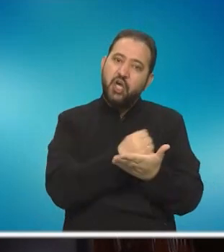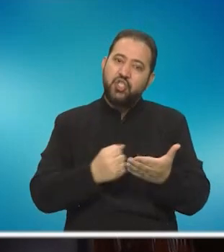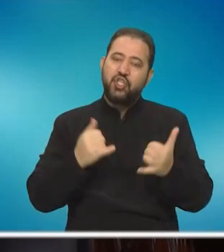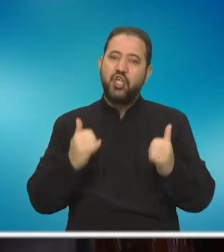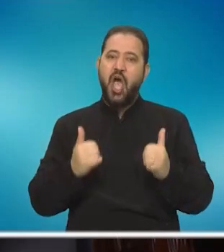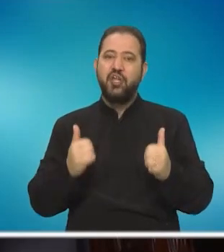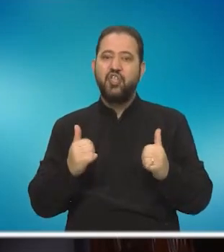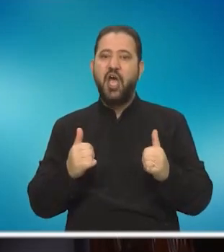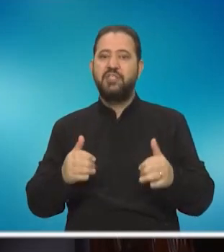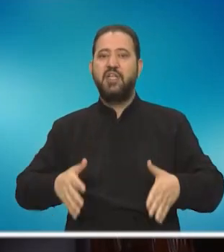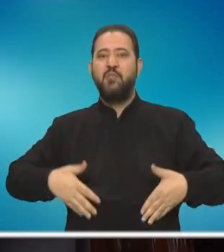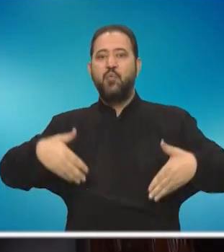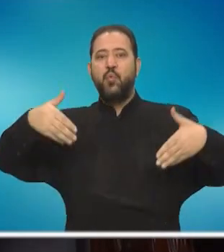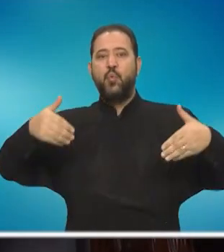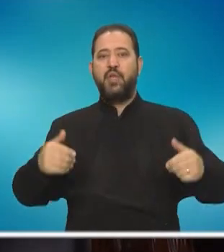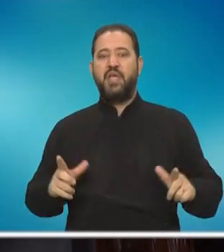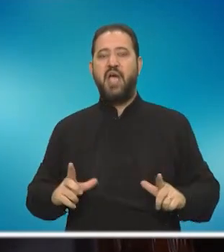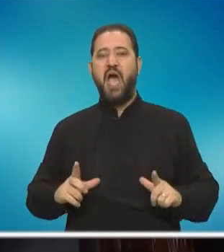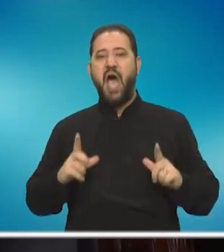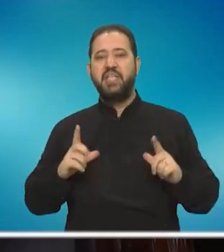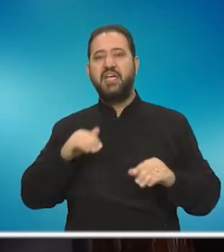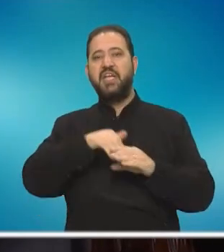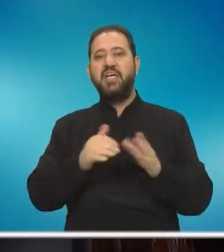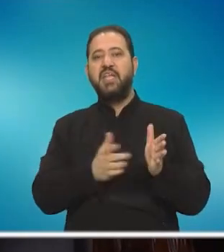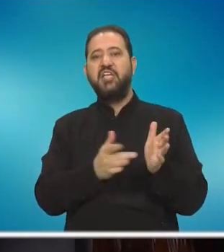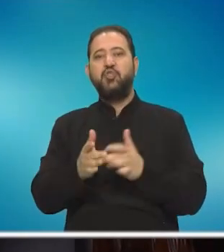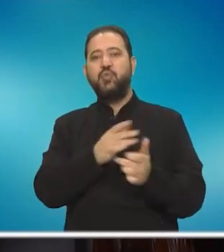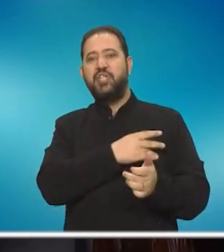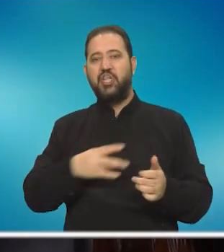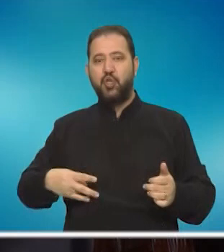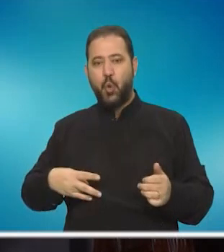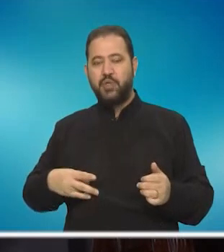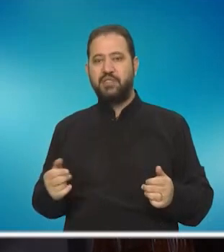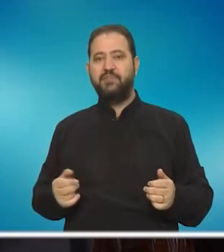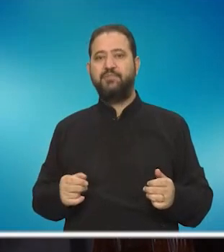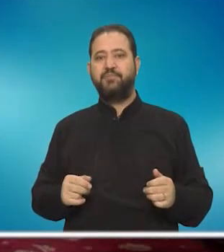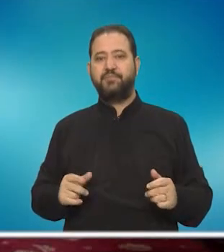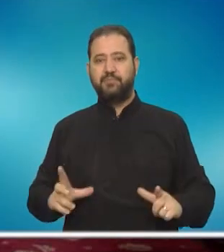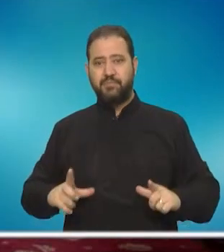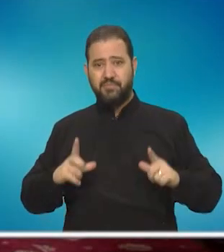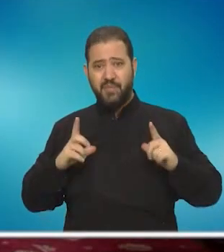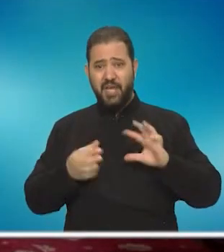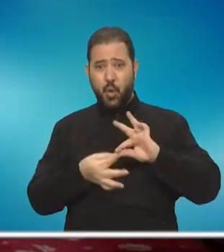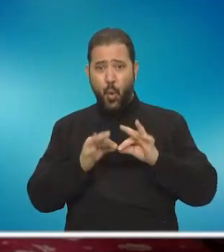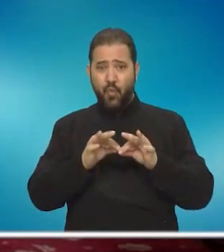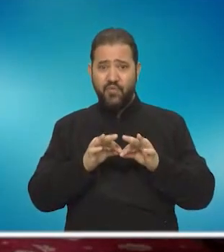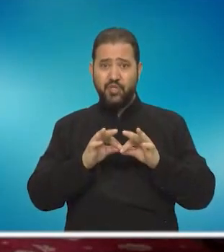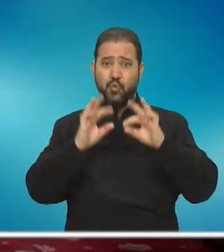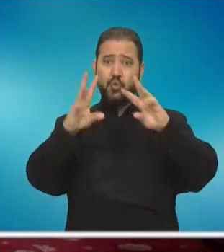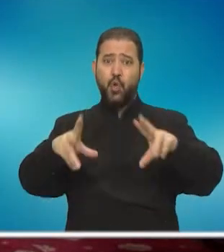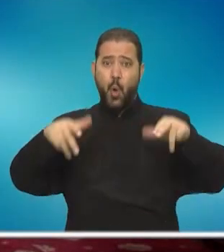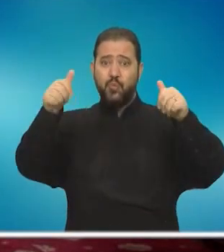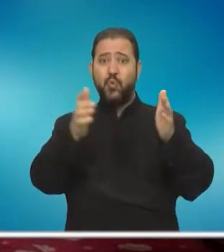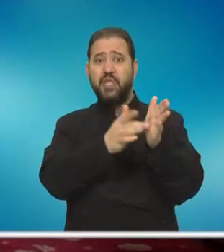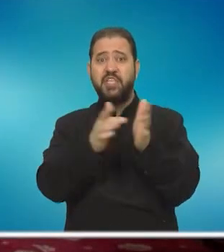dobândească această bucurie a trăirii în Hristos, a experimentării cuvântului Evangheliei Mântuitorului